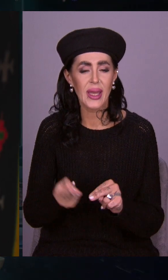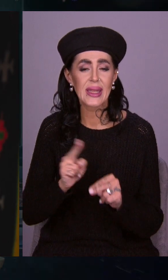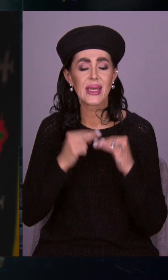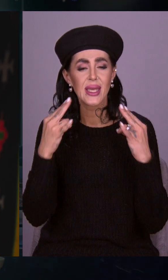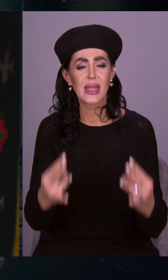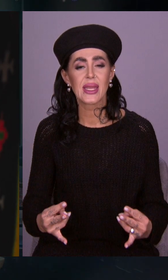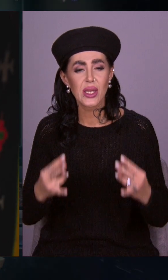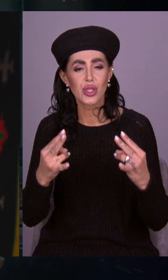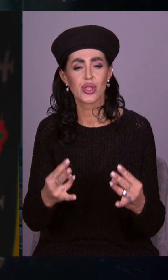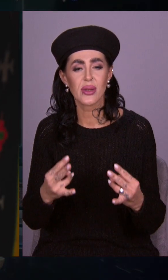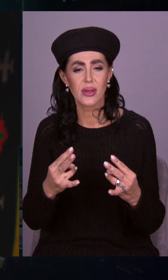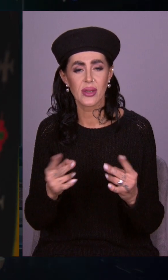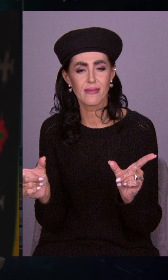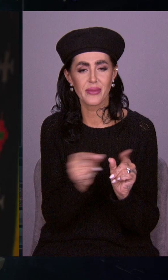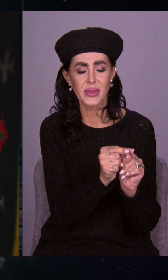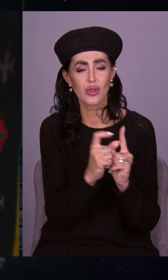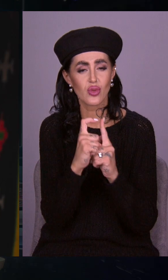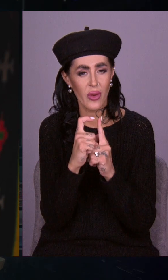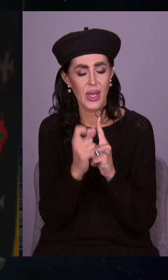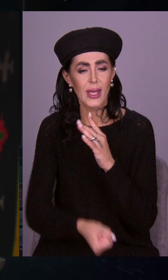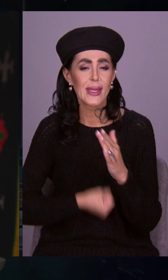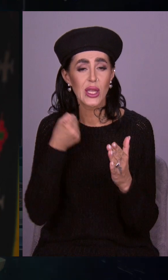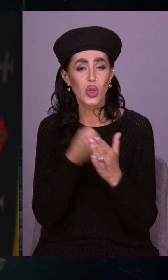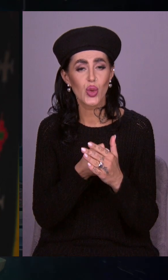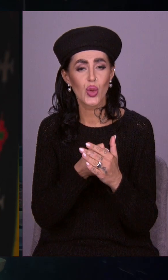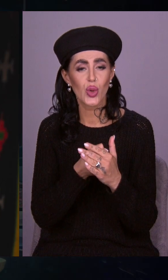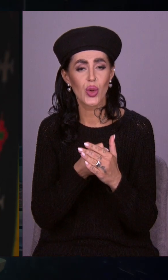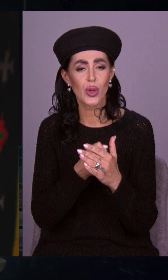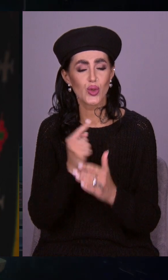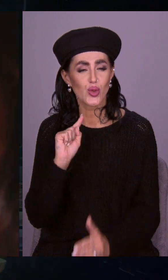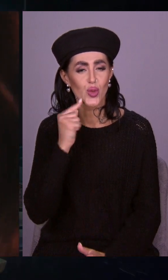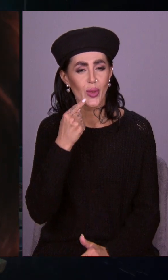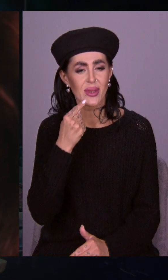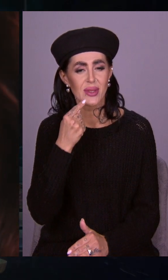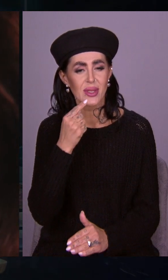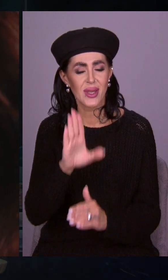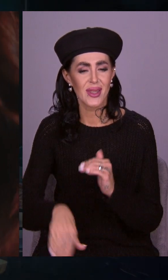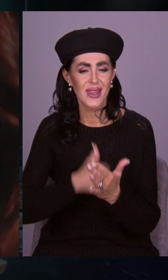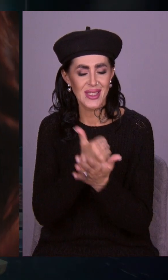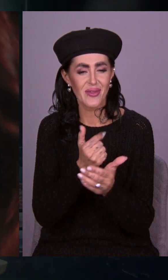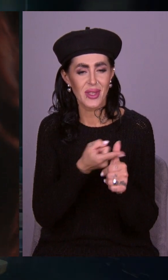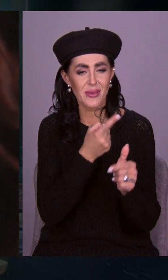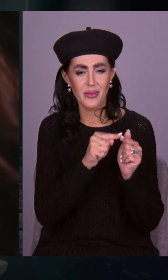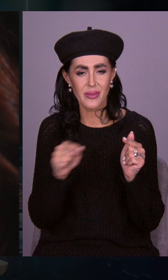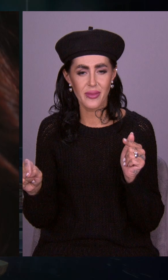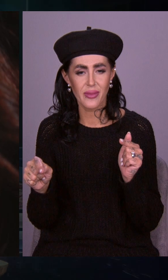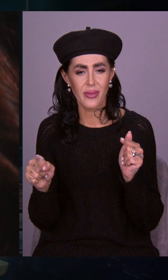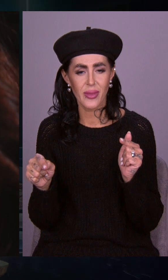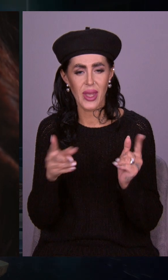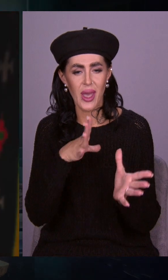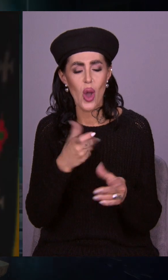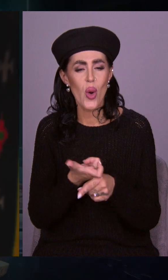ніжність прикметників до сором'язливих іменників. Тендітні